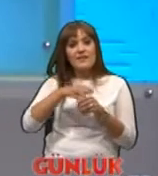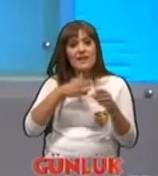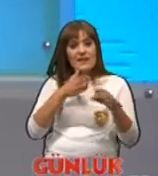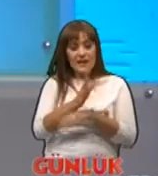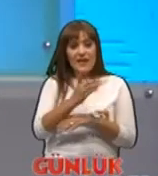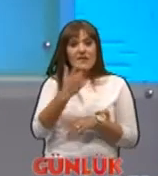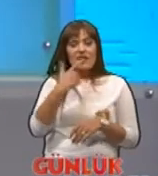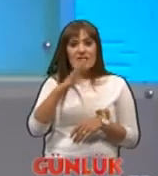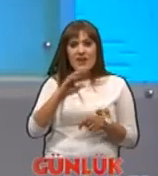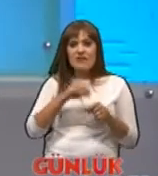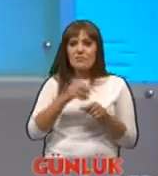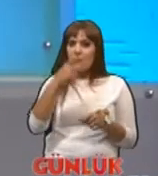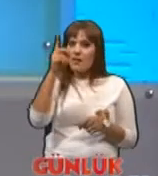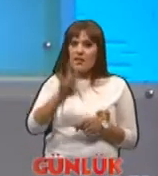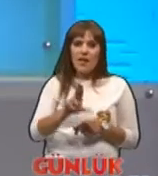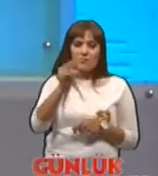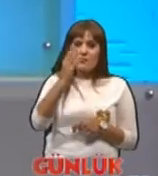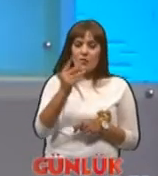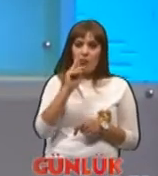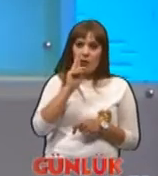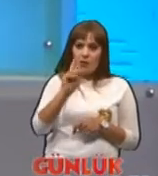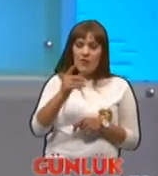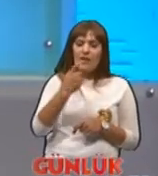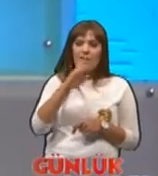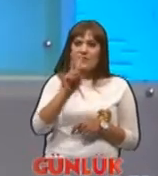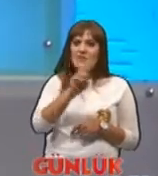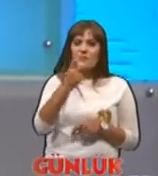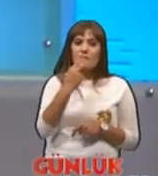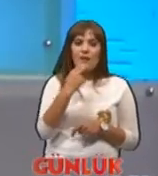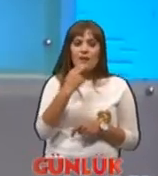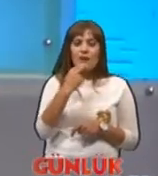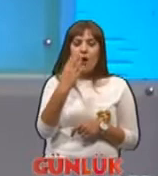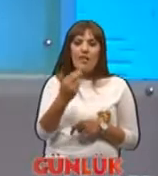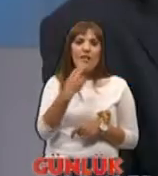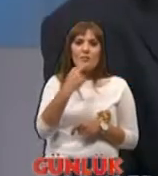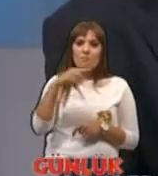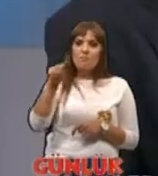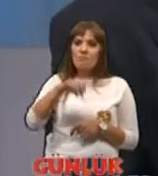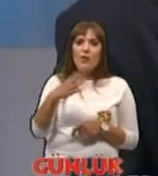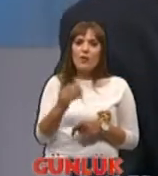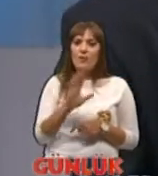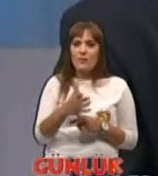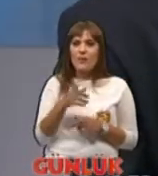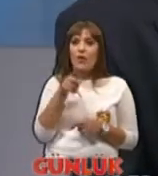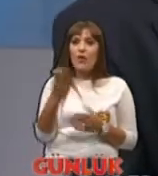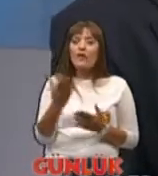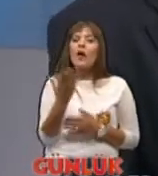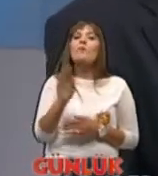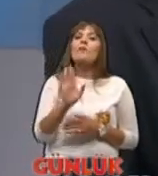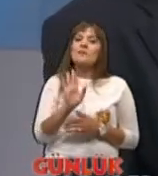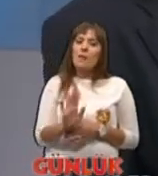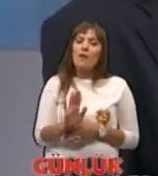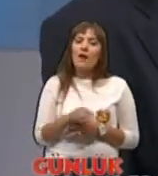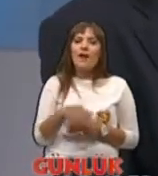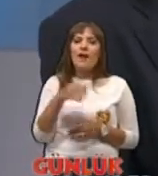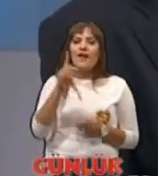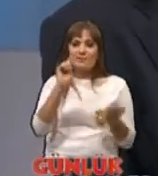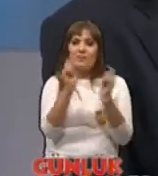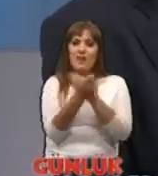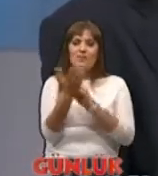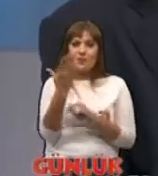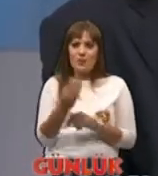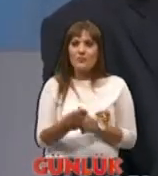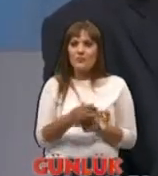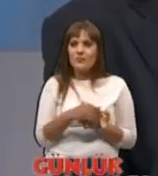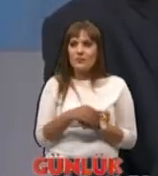gerçek yaşı belki 70 olup görünen yaşı 20 olan hanımlar. Doğrudur. O kadar da olmaz ama yine de. O kadar da olmaz. O